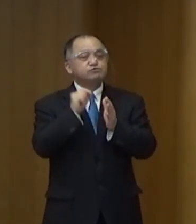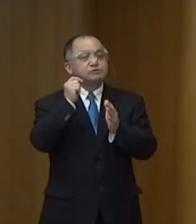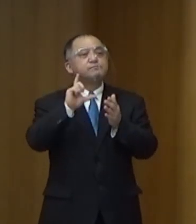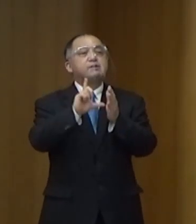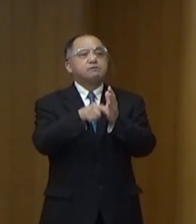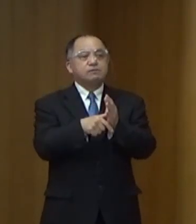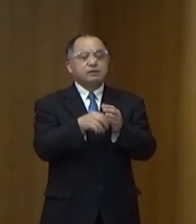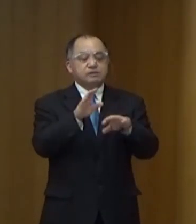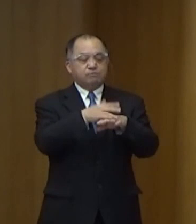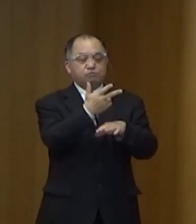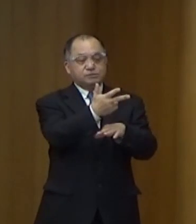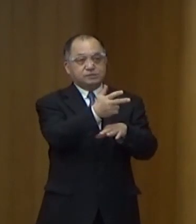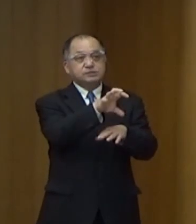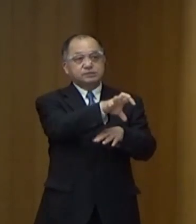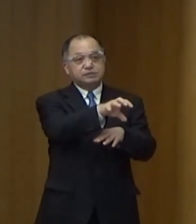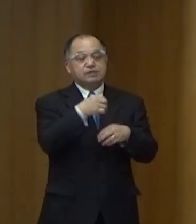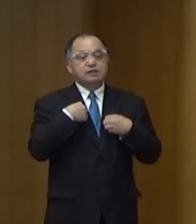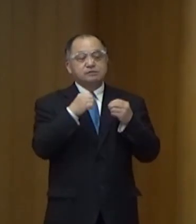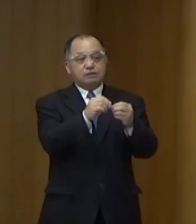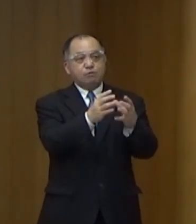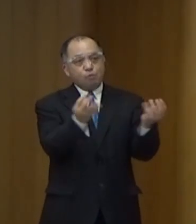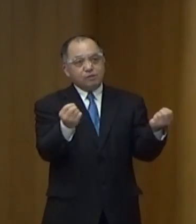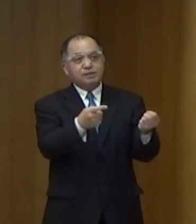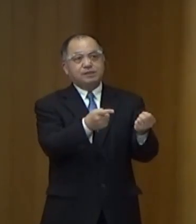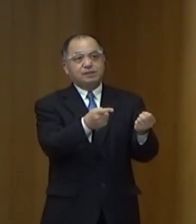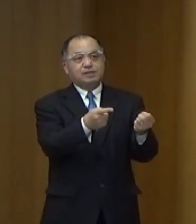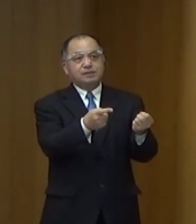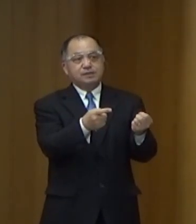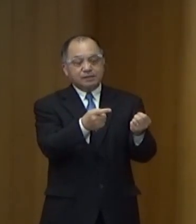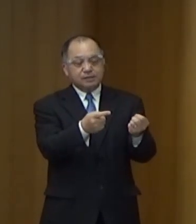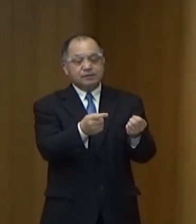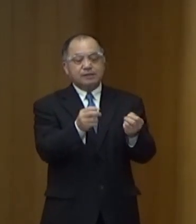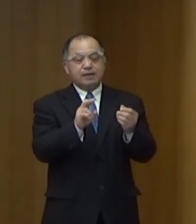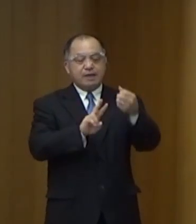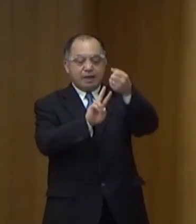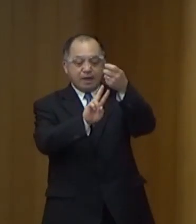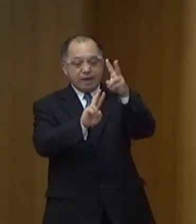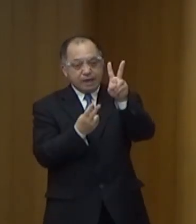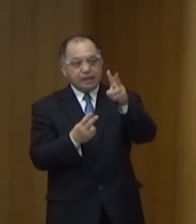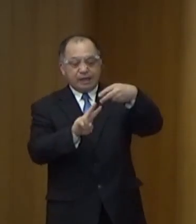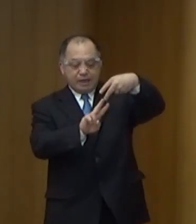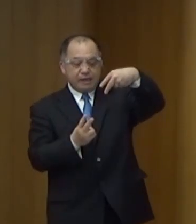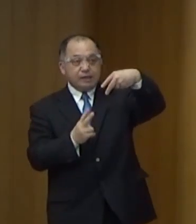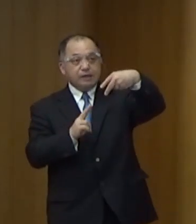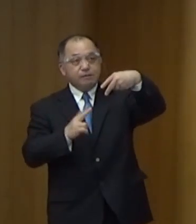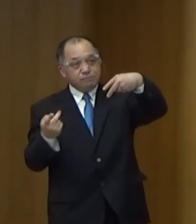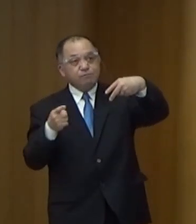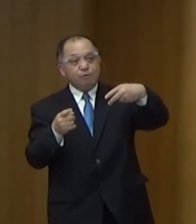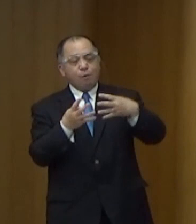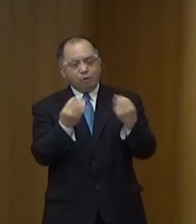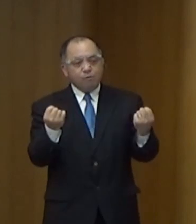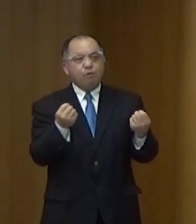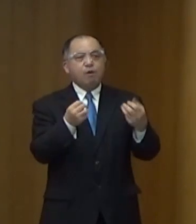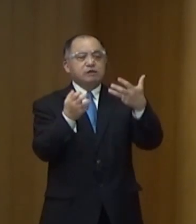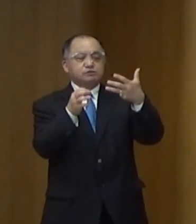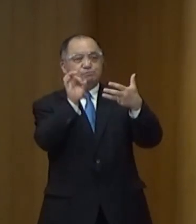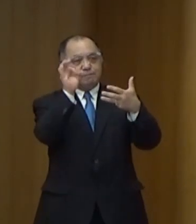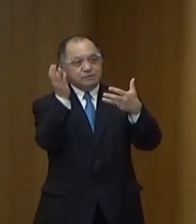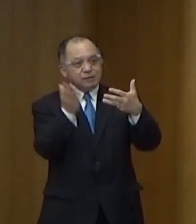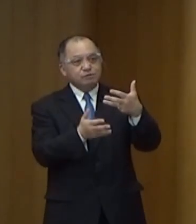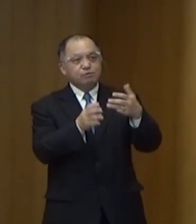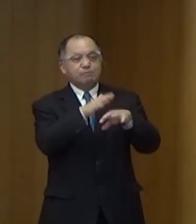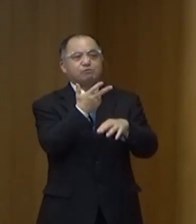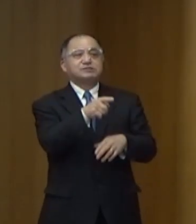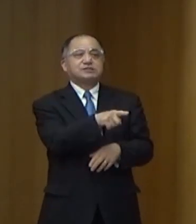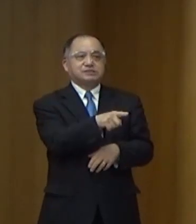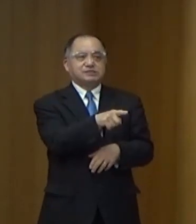の感染が非常に多いという話、変異株の8割以上が札幌ですよ、札幌の感染を抑えなきゃいけません、全道に